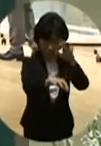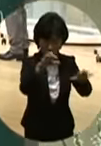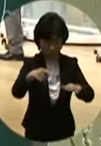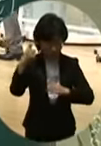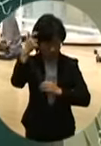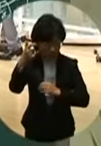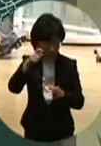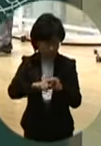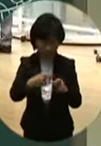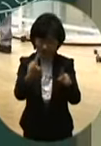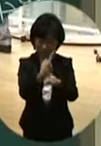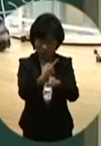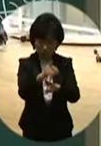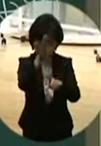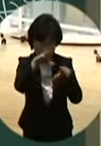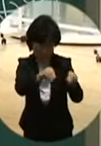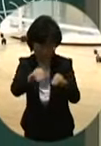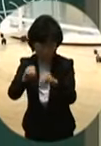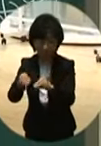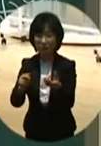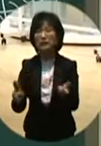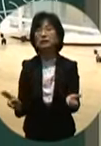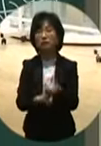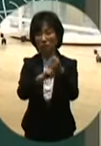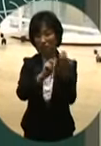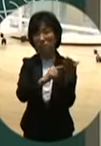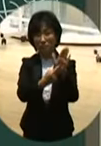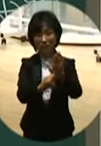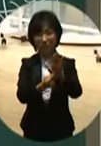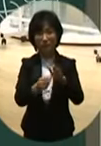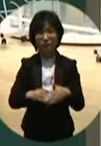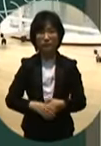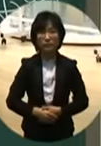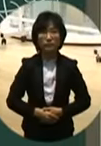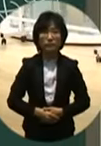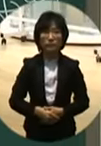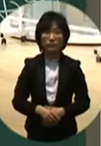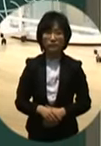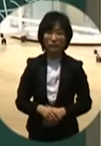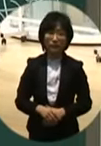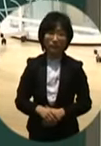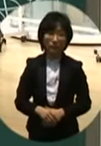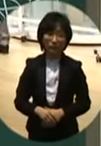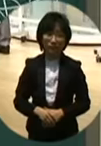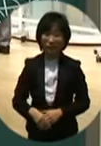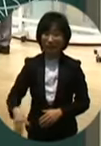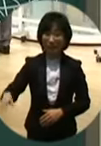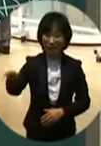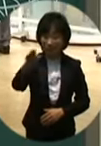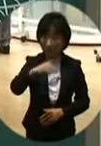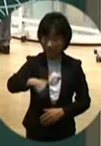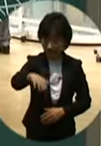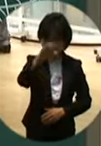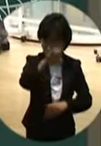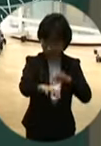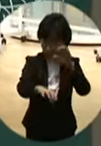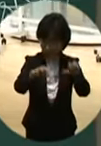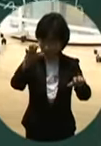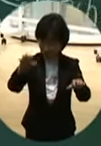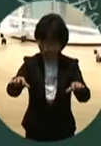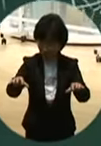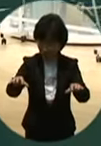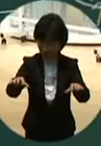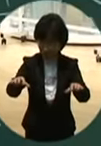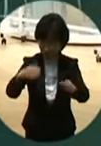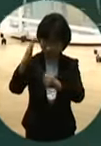일어났어요. And wherever the evangelist went, spiritual healing took place. 여러분, 실제 가는 곳마다 하나님 주신 이런 응답들이 막 일어나기 시작했습니다. And